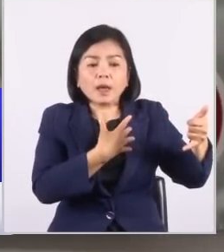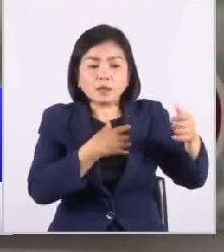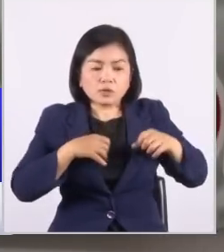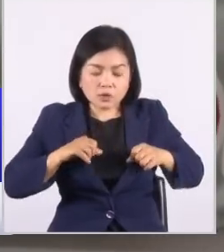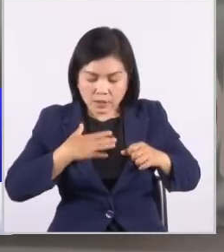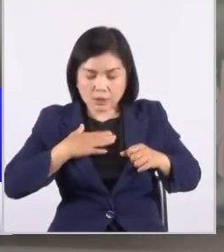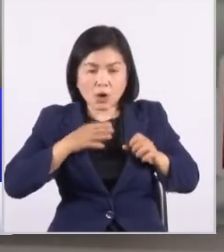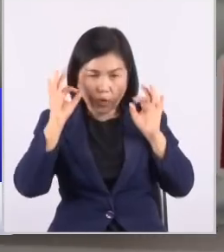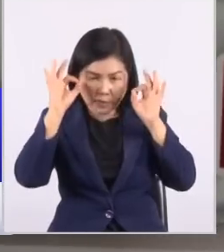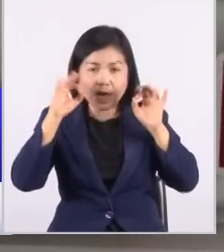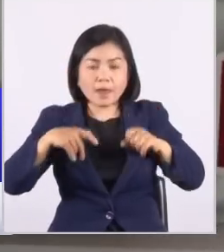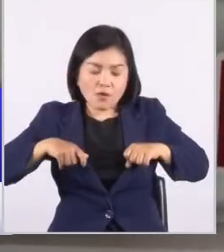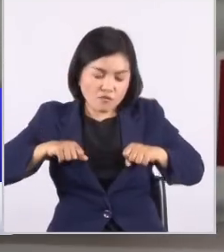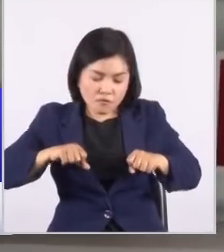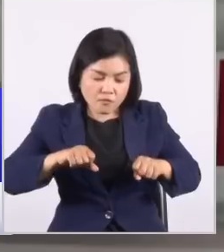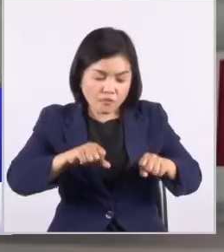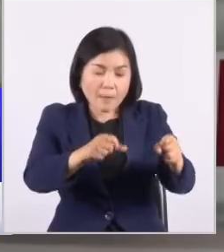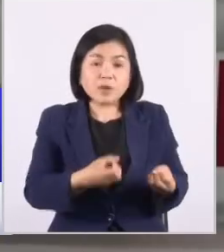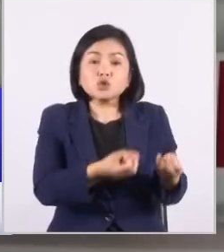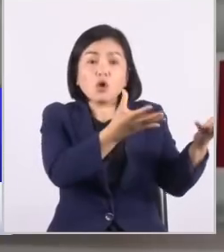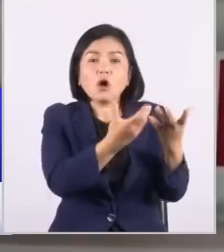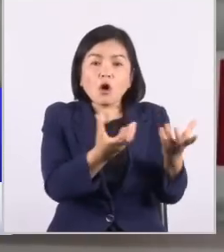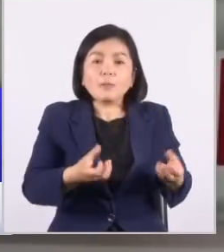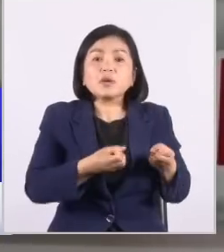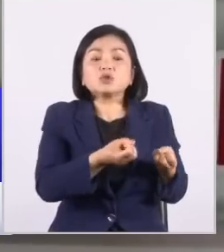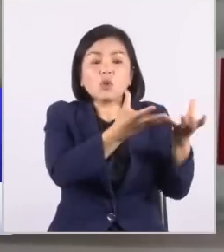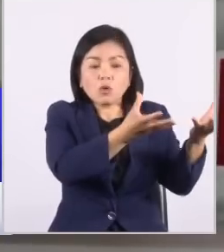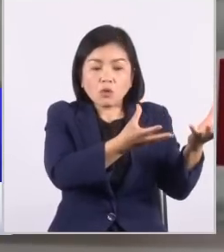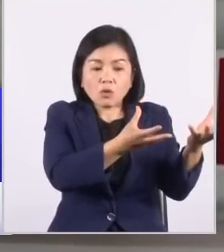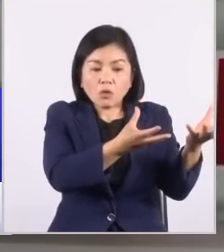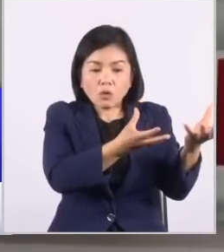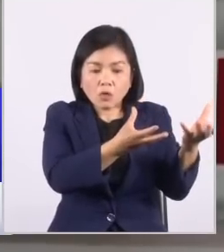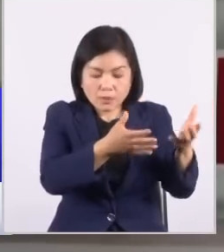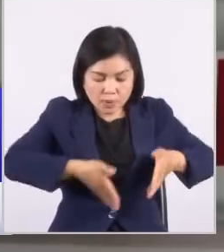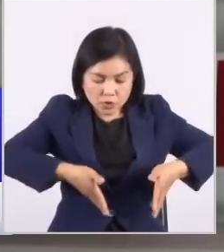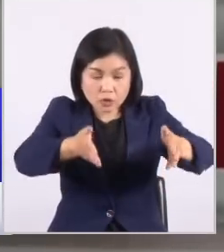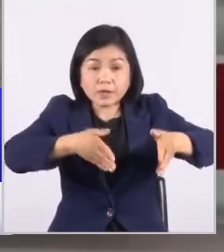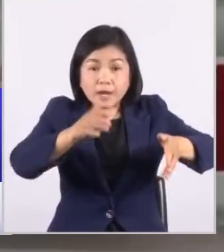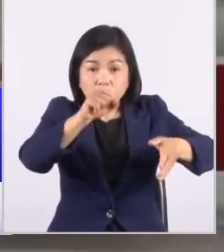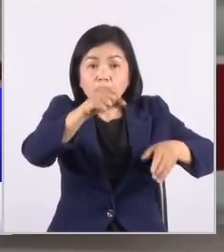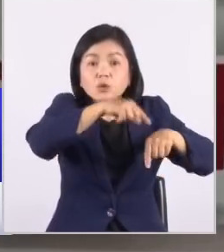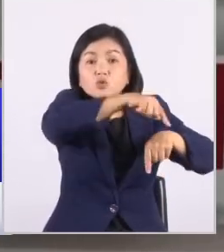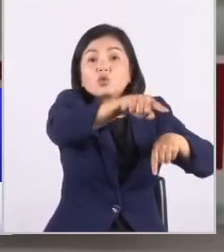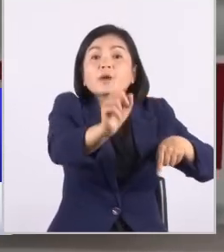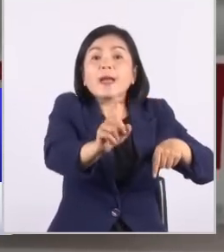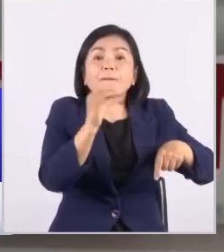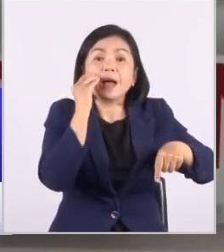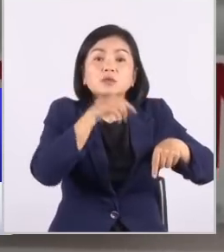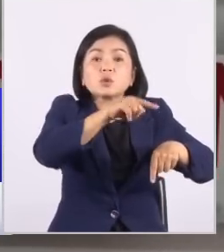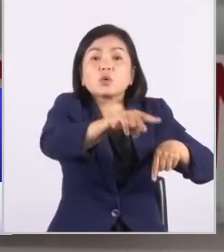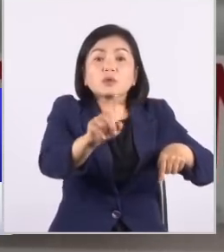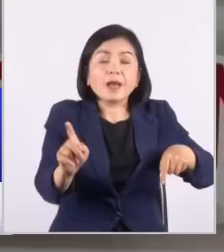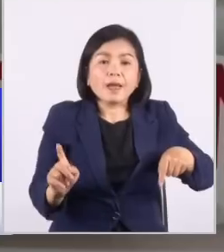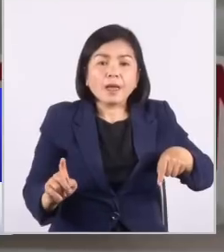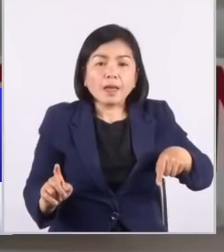ยว่าโอเคเดี๋ยวผมไปส่งไปส่งอยู่อันนั้นซอยสุภาพรเด้อเจ้าบ้านเจ้าอยู่ตรงไหนก็เลยถามผ